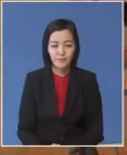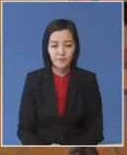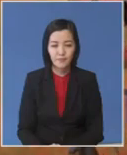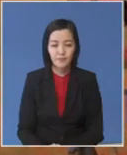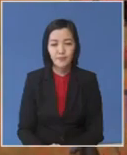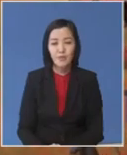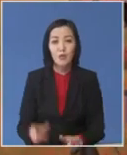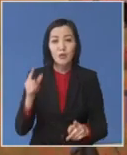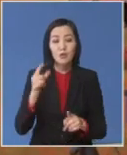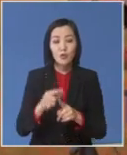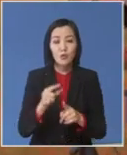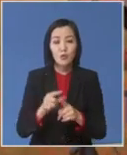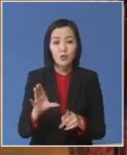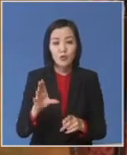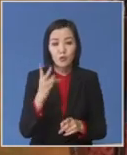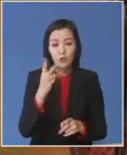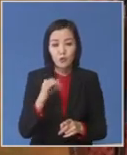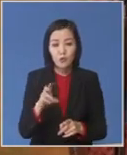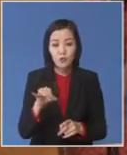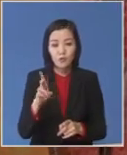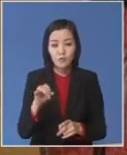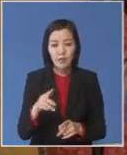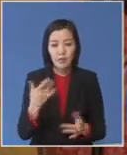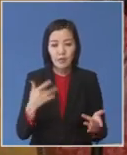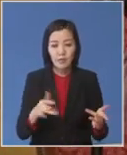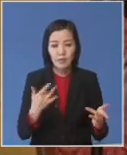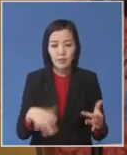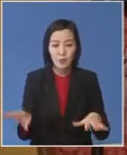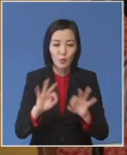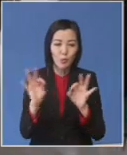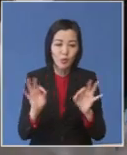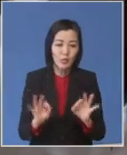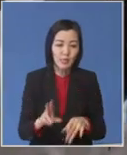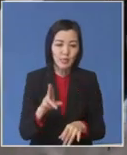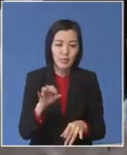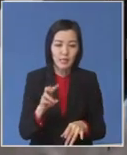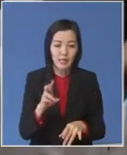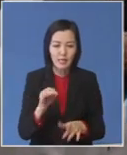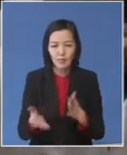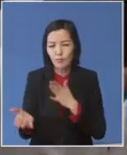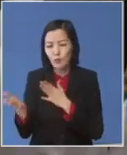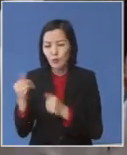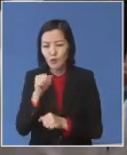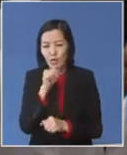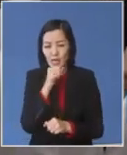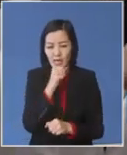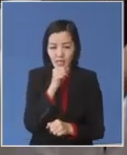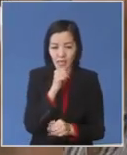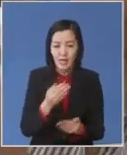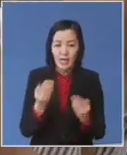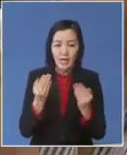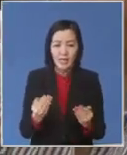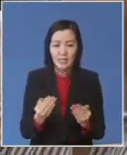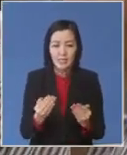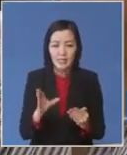Біреулері сөздің пірі Сүйімбай мен жыржампозы Жамбылды, өнердің кені Кенен мен үні өктем Үмбетәліні, бергісі